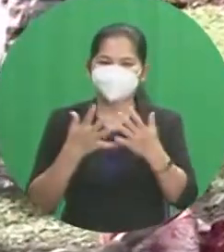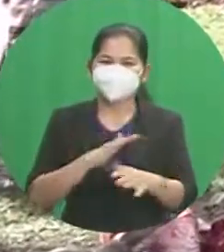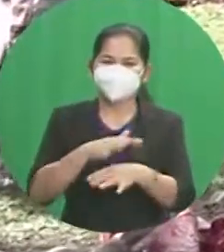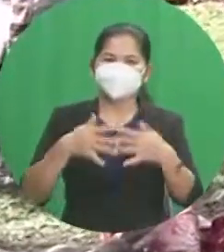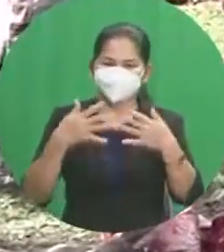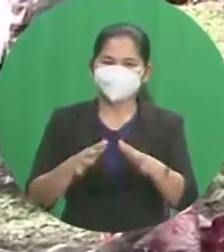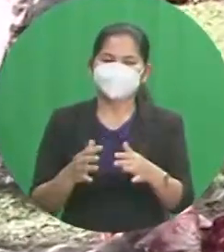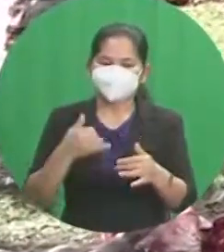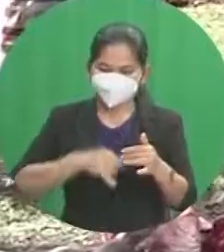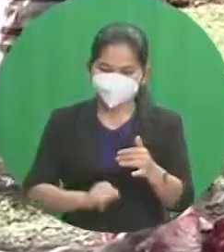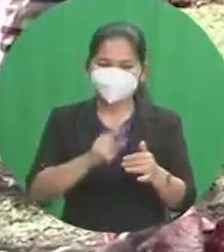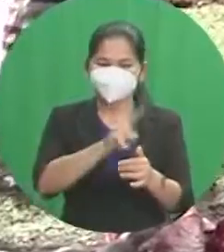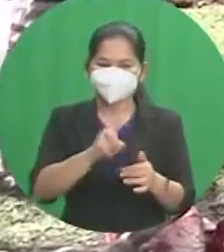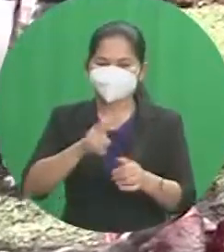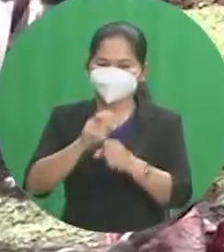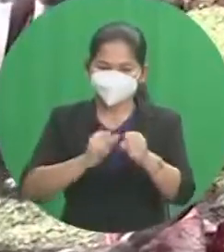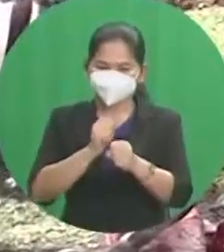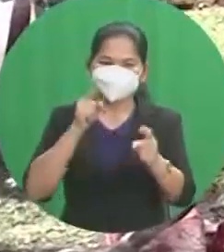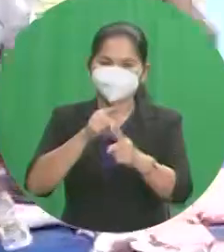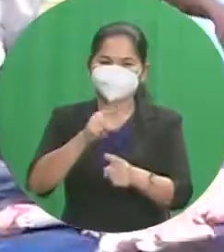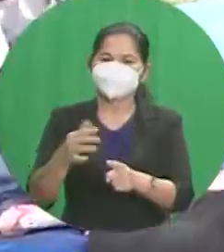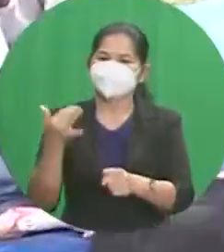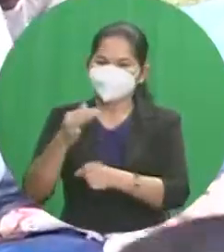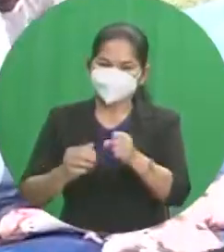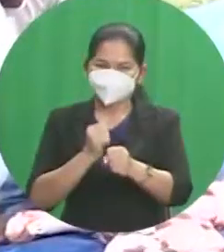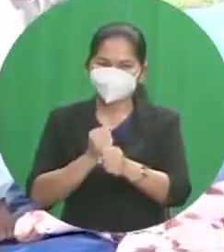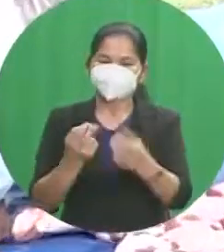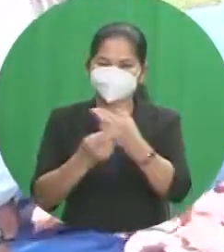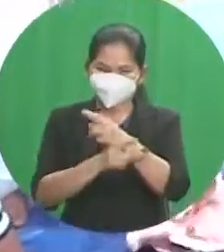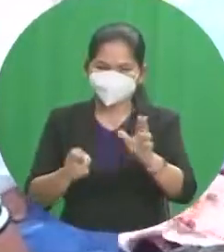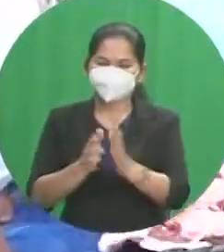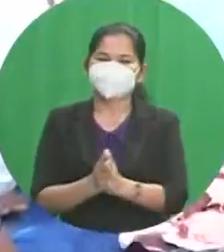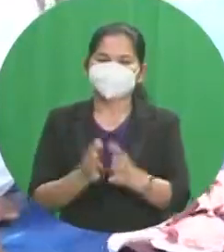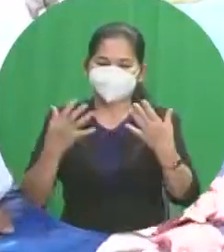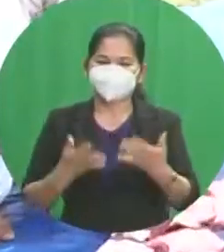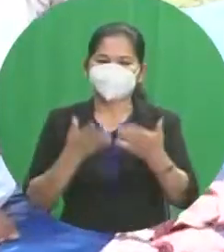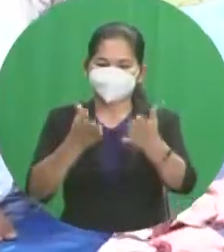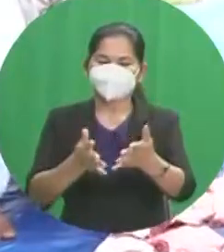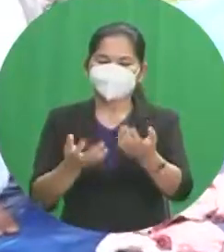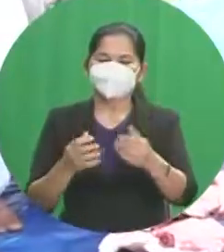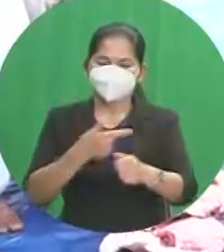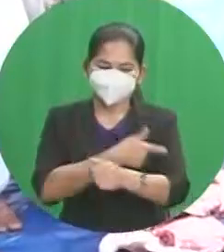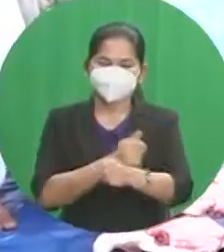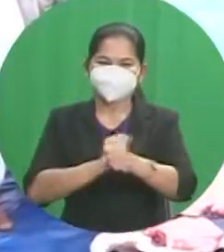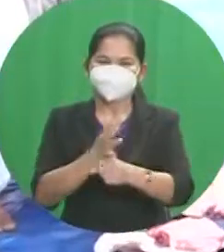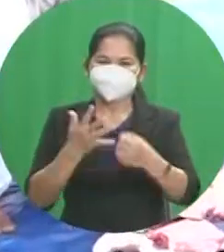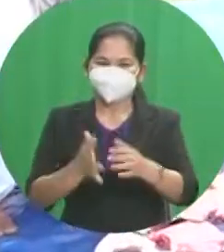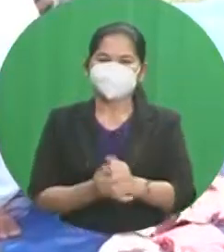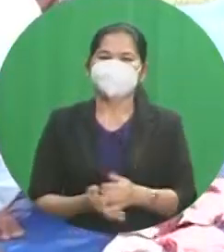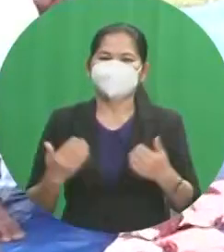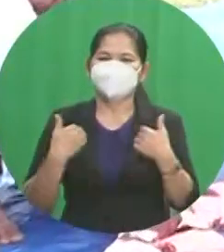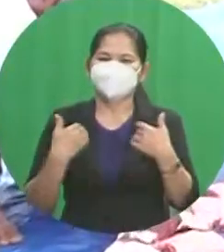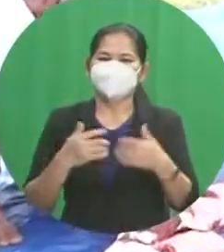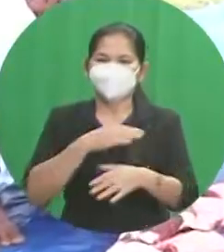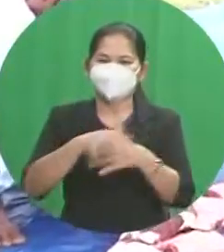ស់ដែលមានកូនអាយុចាប់ពី12ឆ្នាំដល់17ឆ្នាំត្រៀមខ្លួនដើម្បីជូនពួកគាត់ទៅទទួលវ៉ាក់សាំងការពារជំងឺ COVID-19